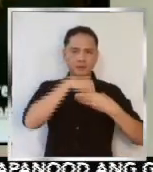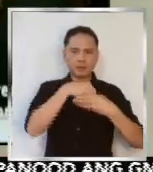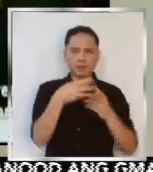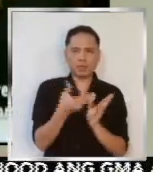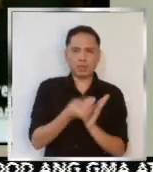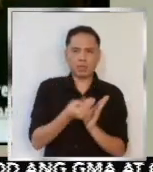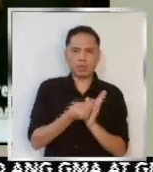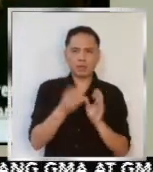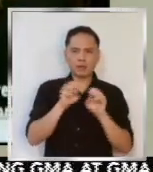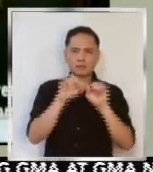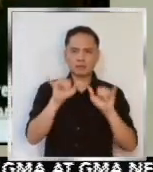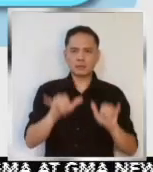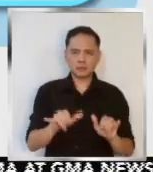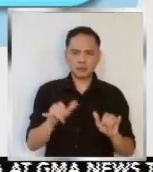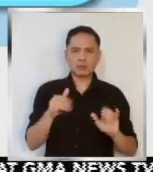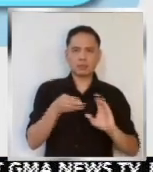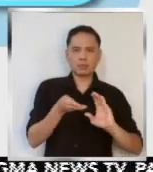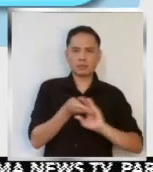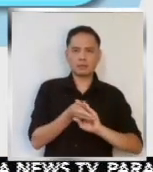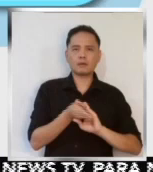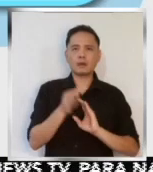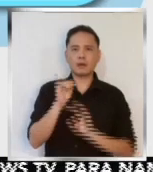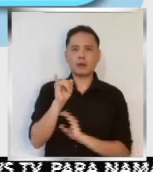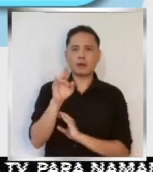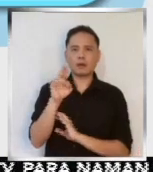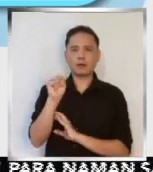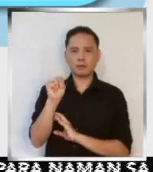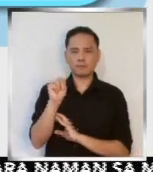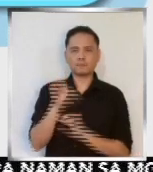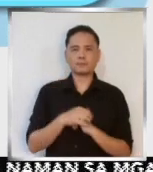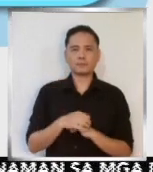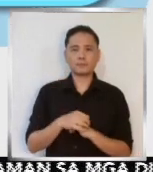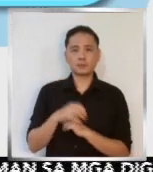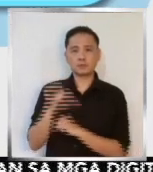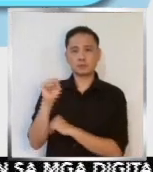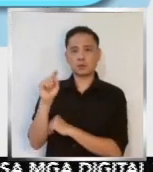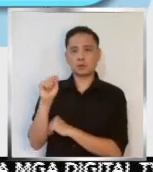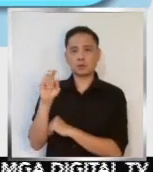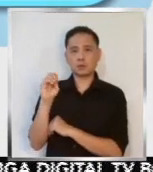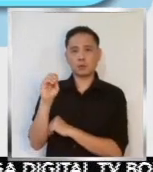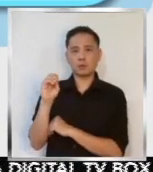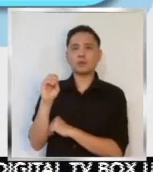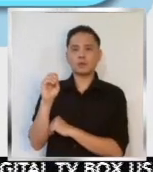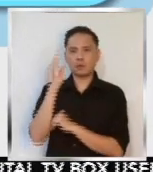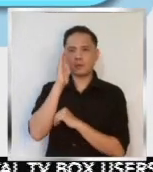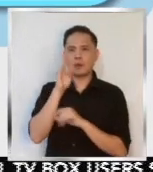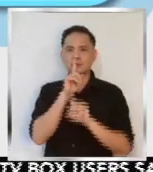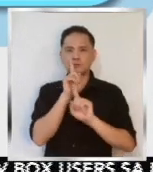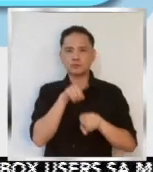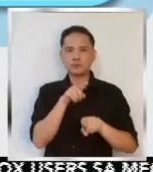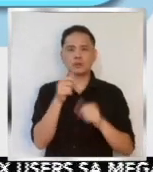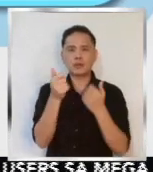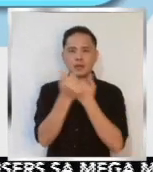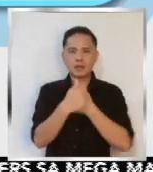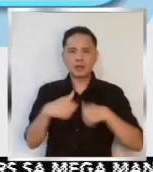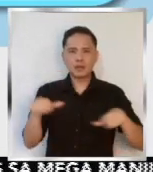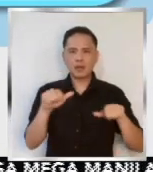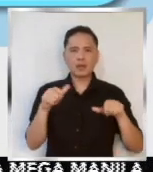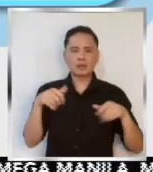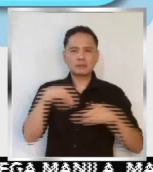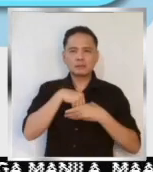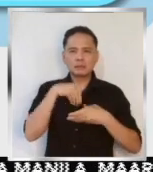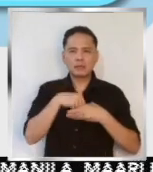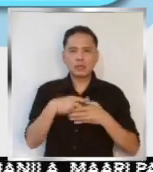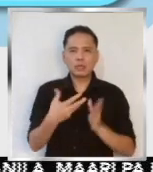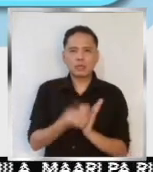o IRM. Sabi ni Soto, may pananagutan ang mga nakakaalam sa mga illegal na transaksyon, pumirma man o